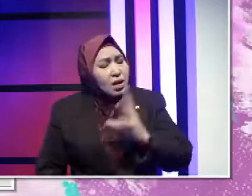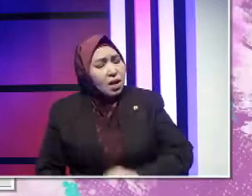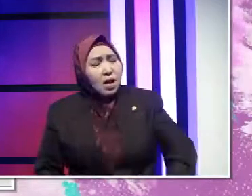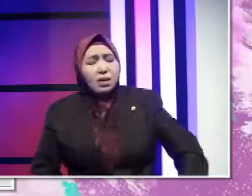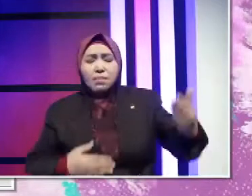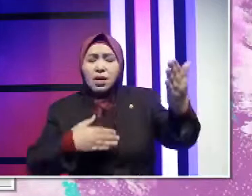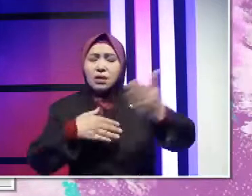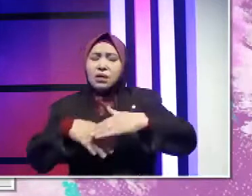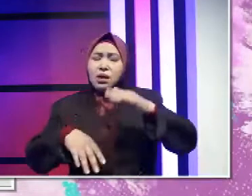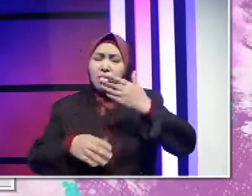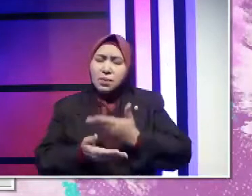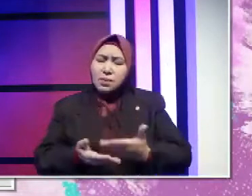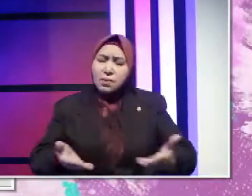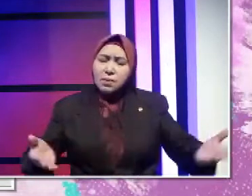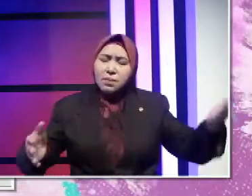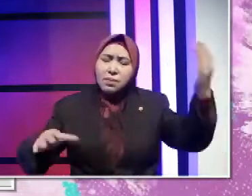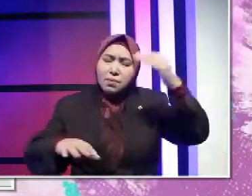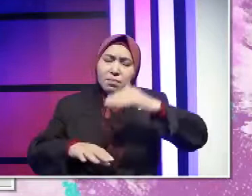وأنيبوا